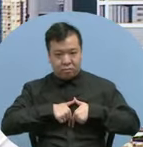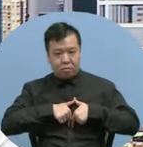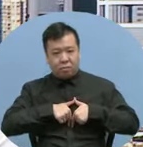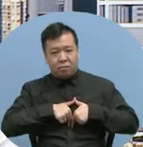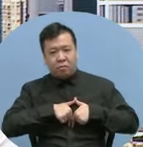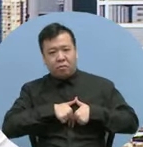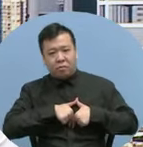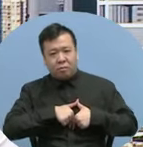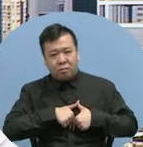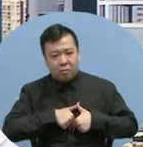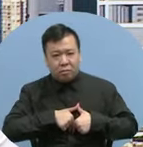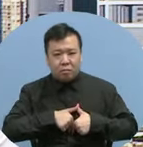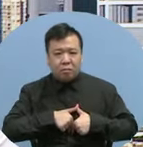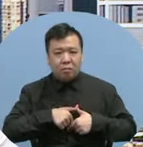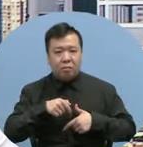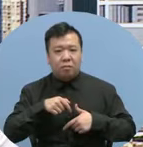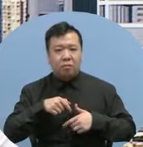係